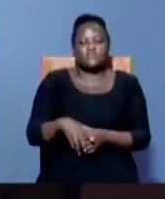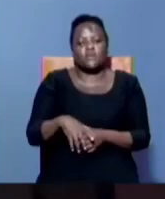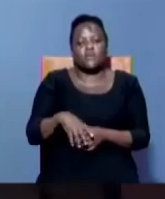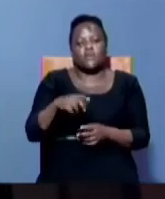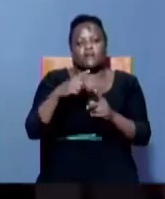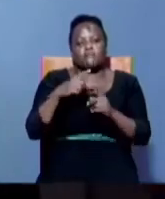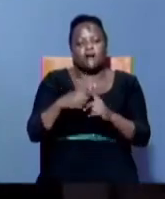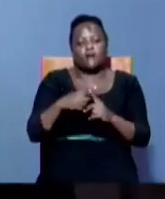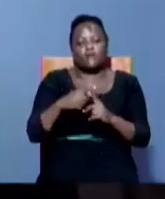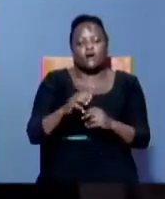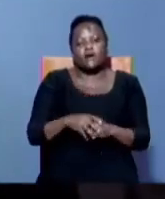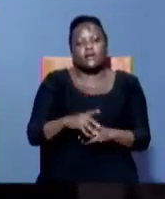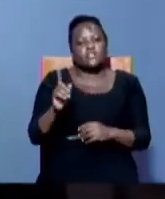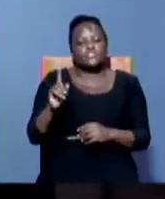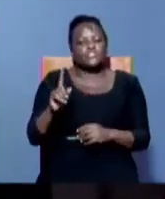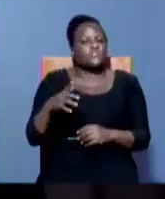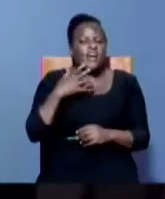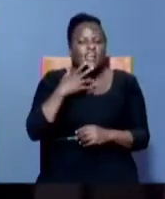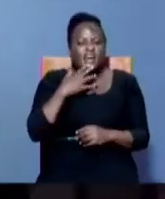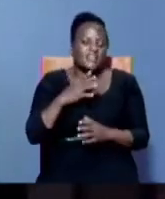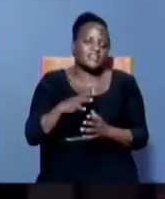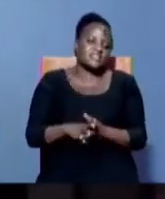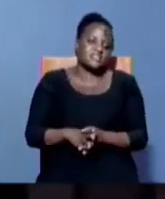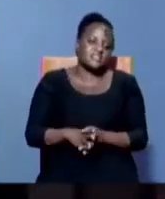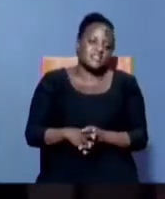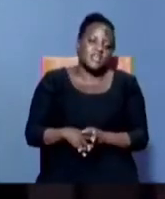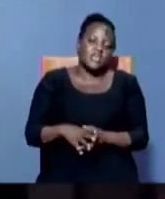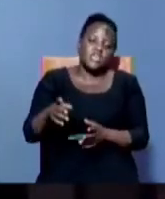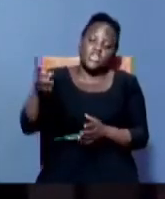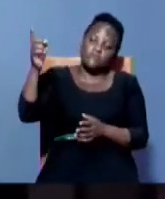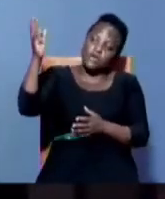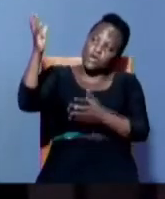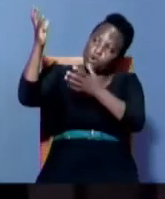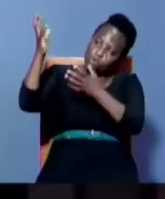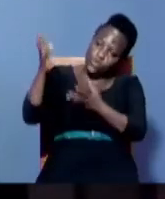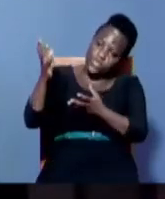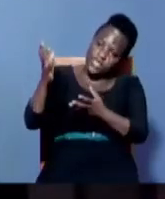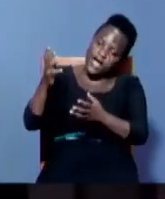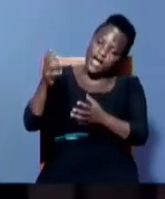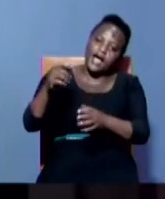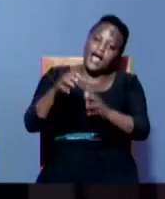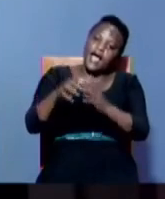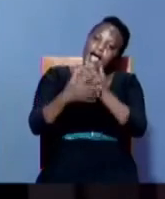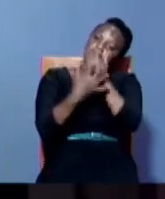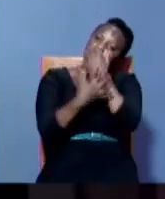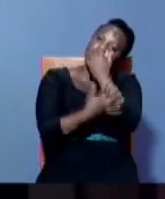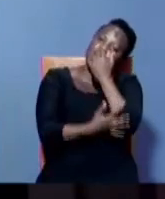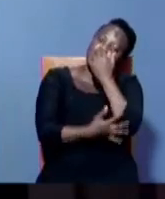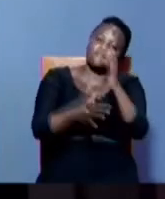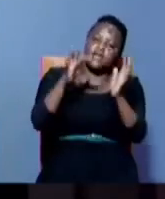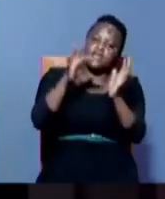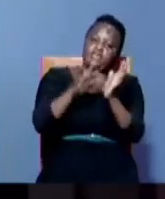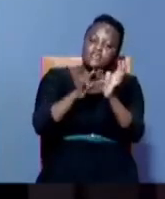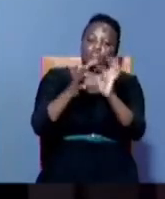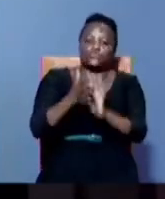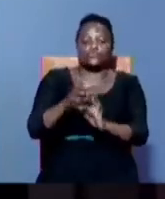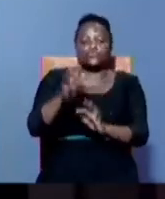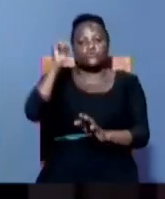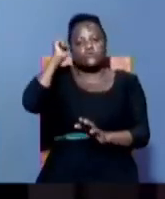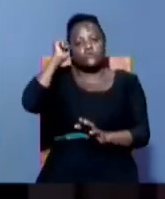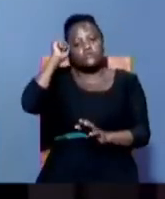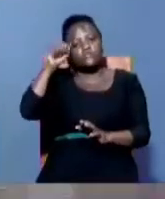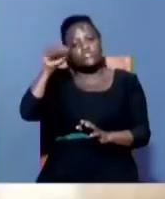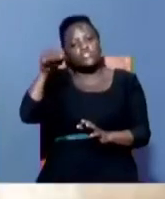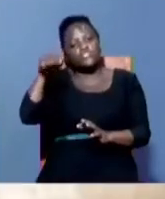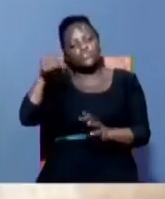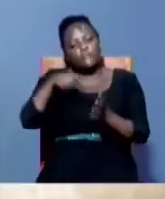ya Sumari, sio ya nani, imekuja damu ya Yesu. Ndio maana wale watakaokolewa ni wale waliomwamini